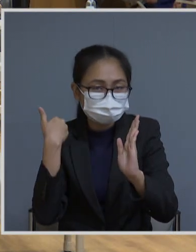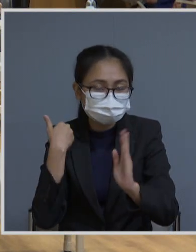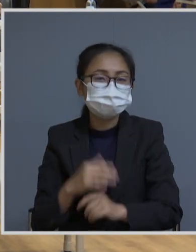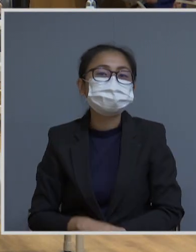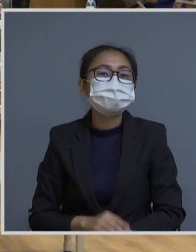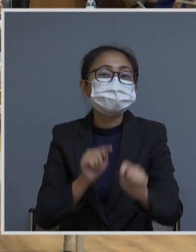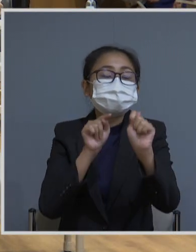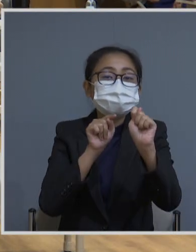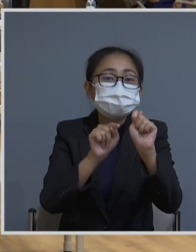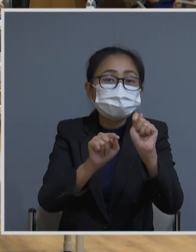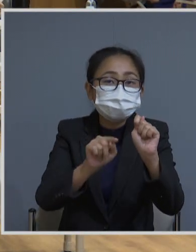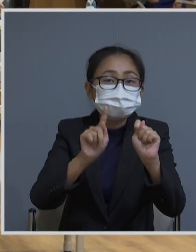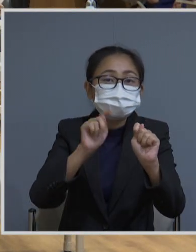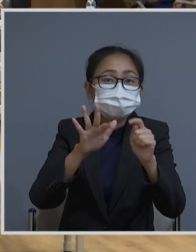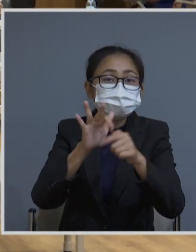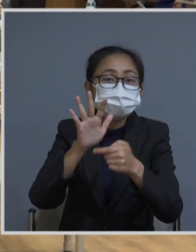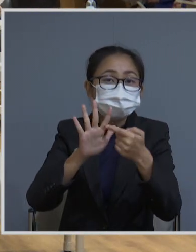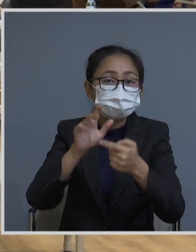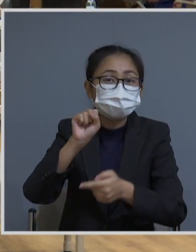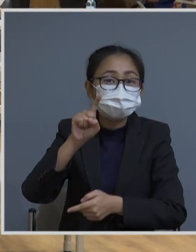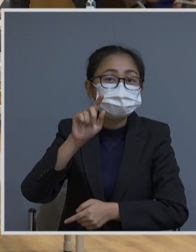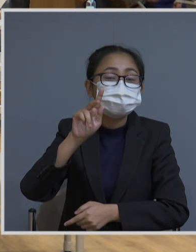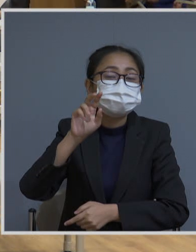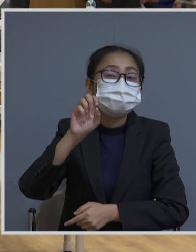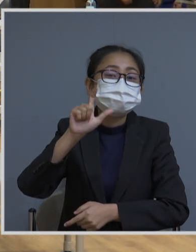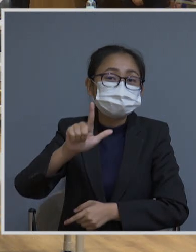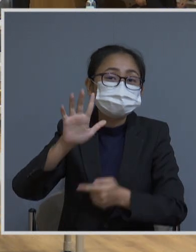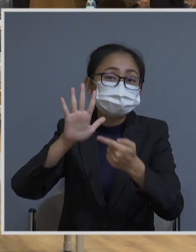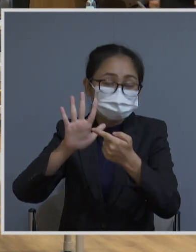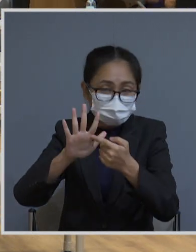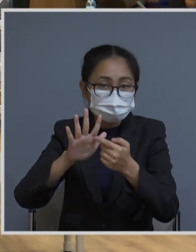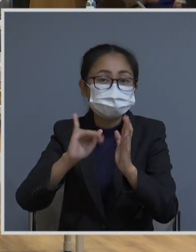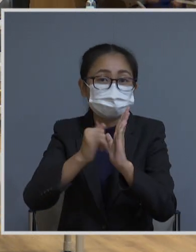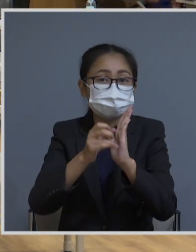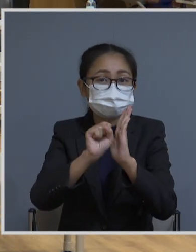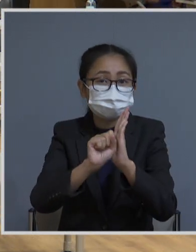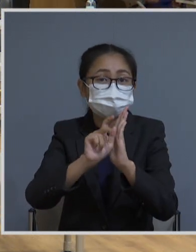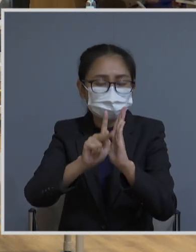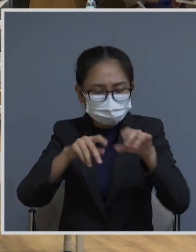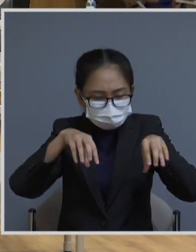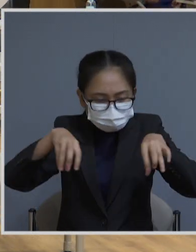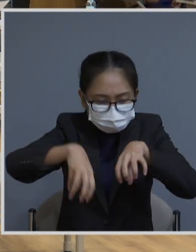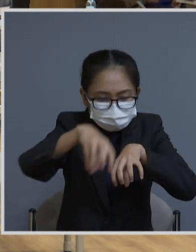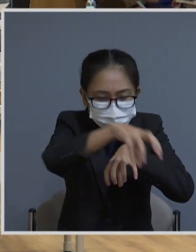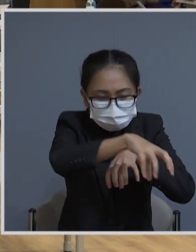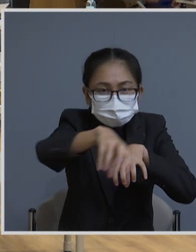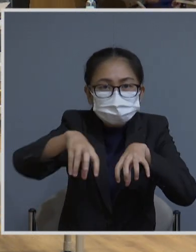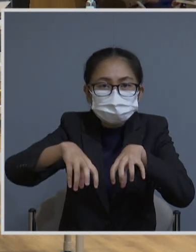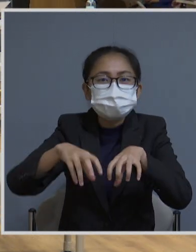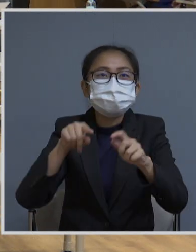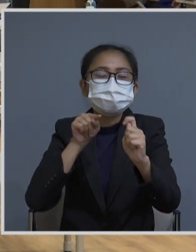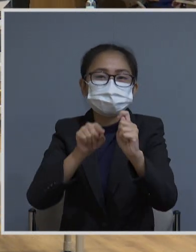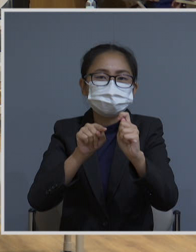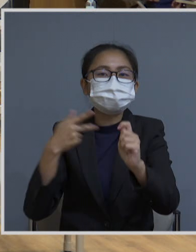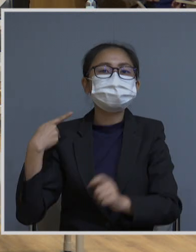ท่าศิลาอำเภอส่องดาวจังหวัดสกลนครได้ประโยชน์นั่นคือสิ่งที่ประชาชนจะ